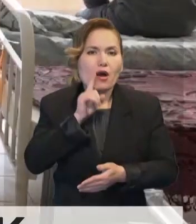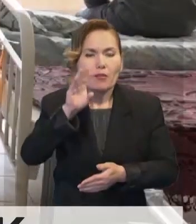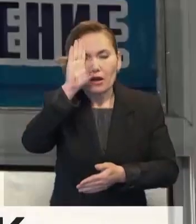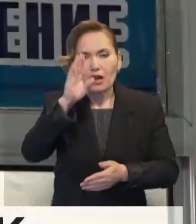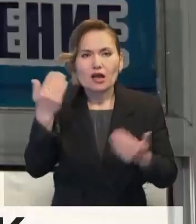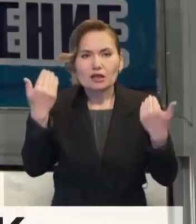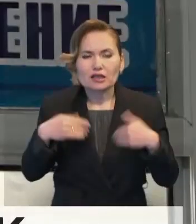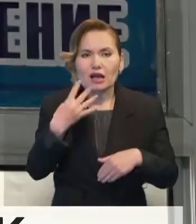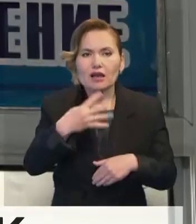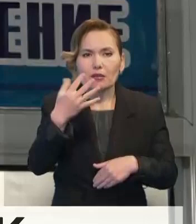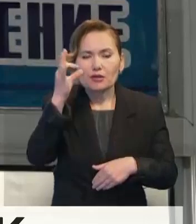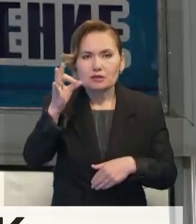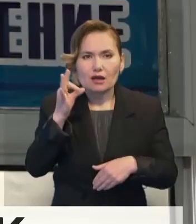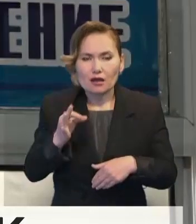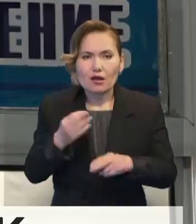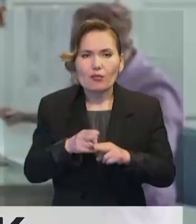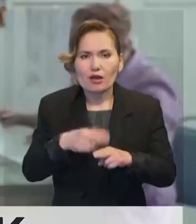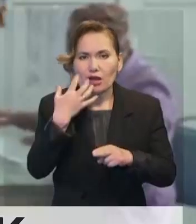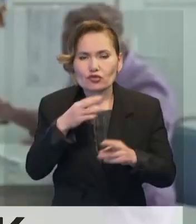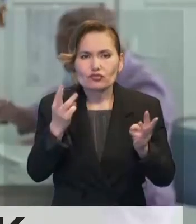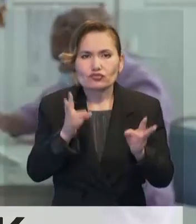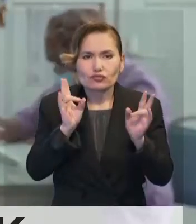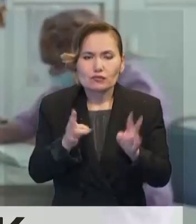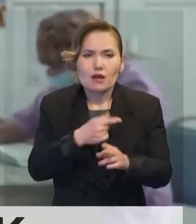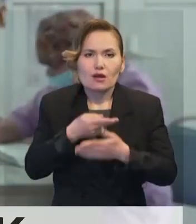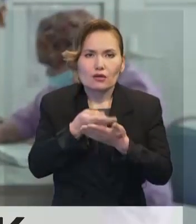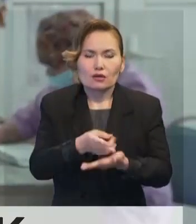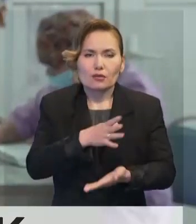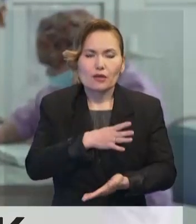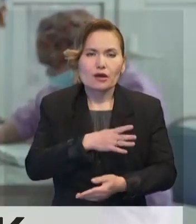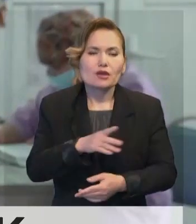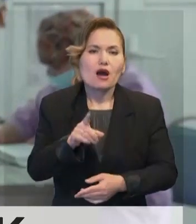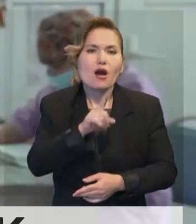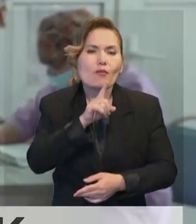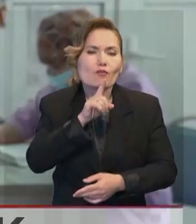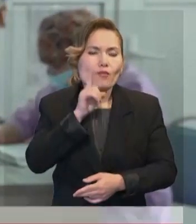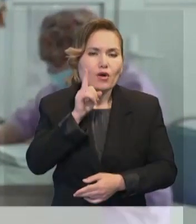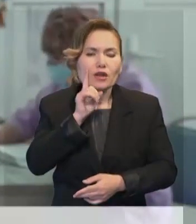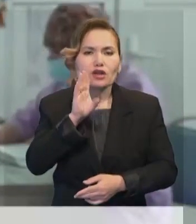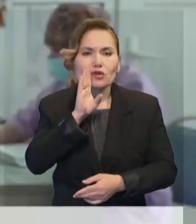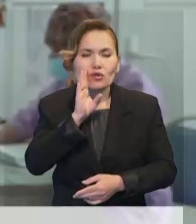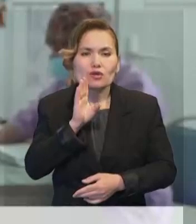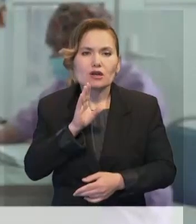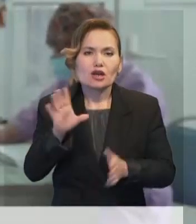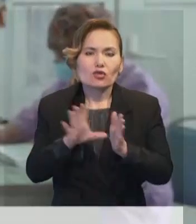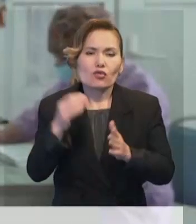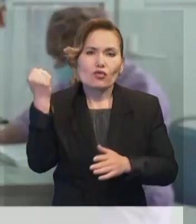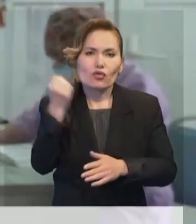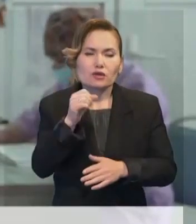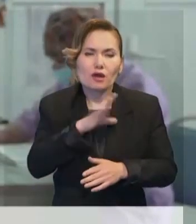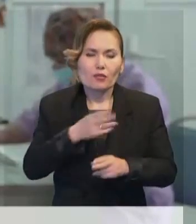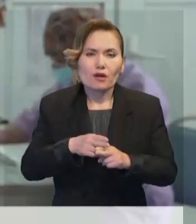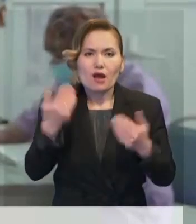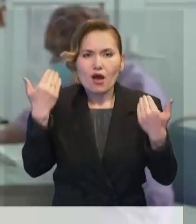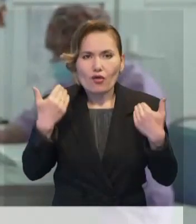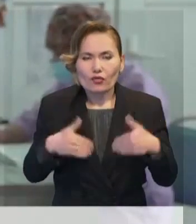денесінің 45%-ын күйік шалған. Қыз баланы тоқ соғып жарақат алды. Денесінің терісі тез қалыпқа